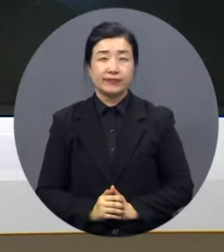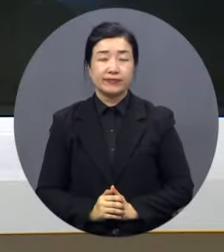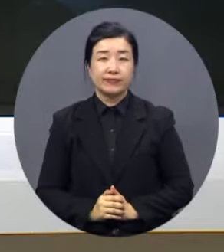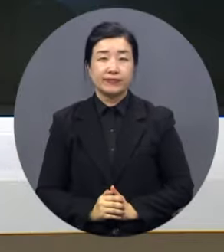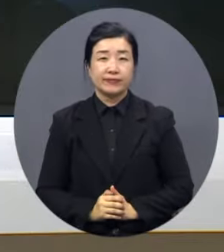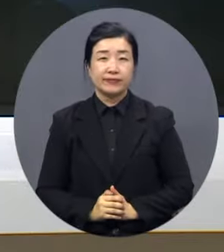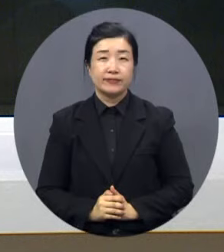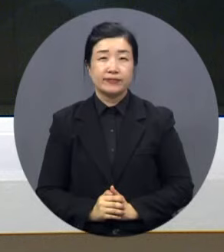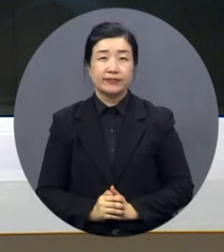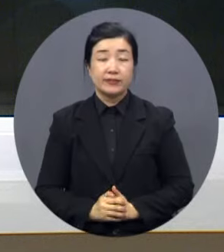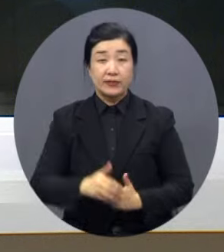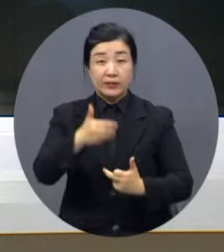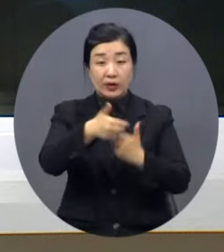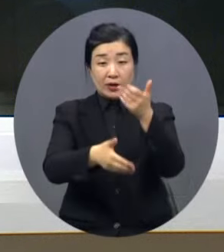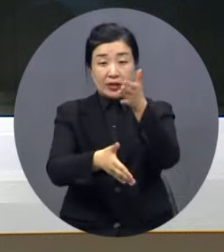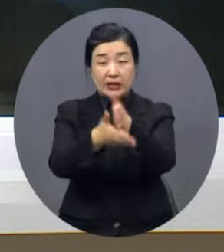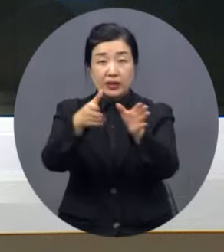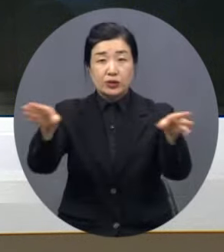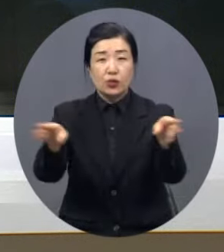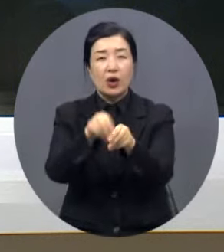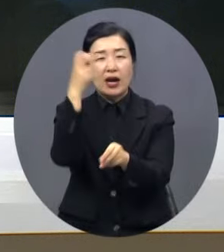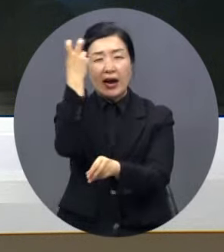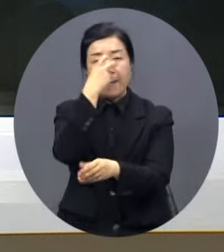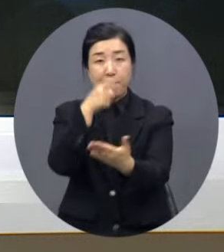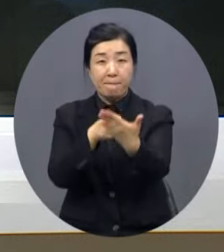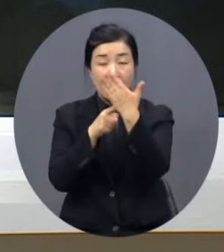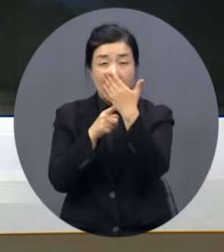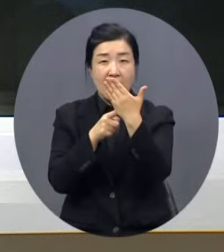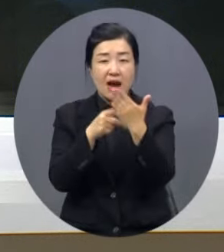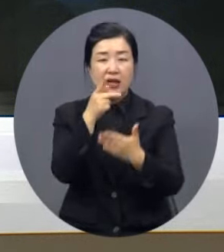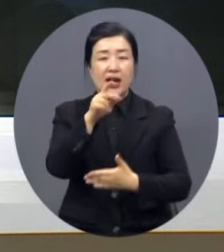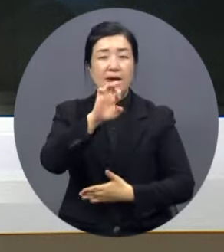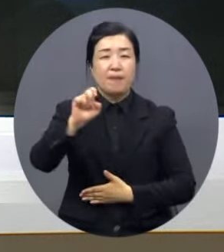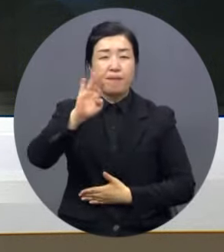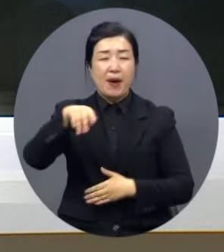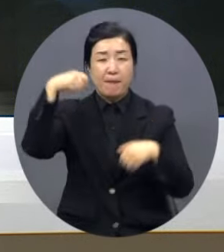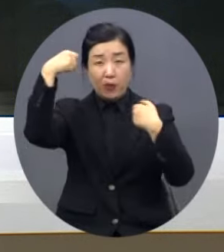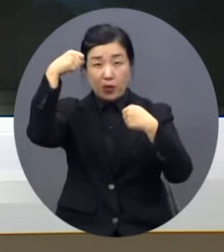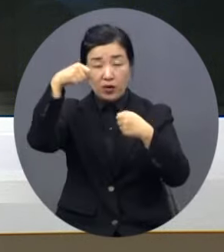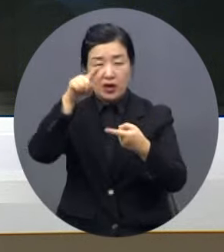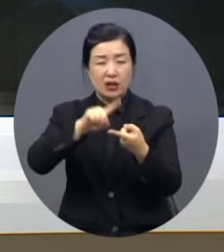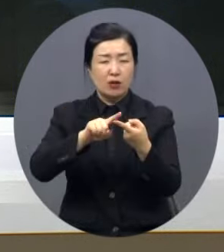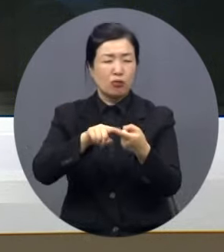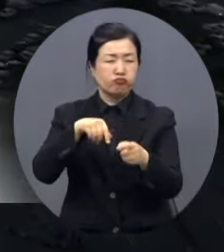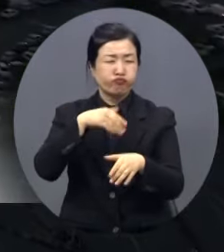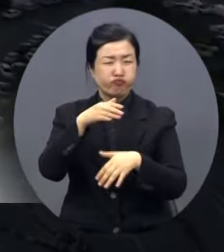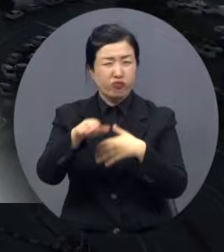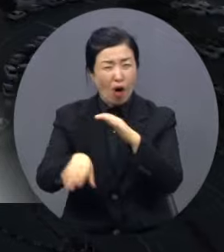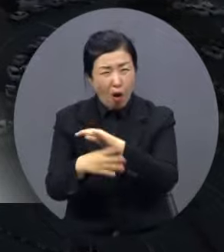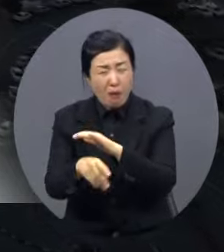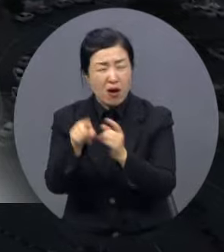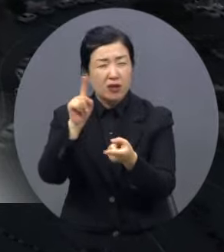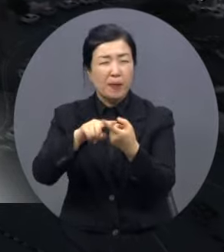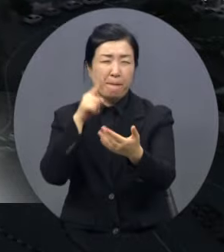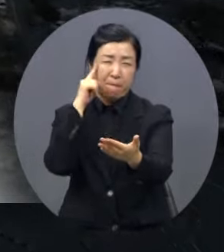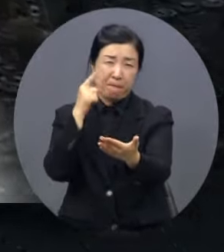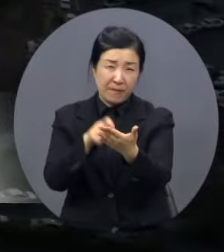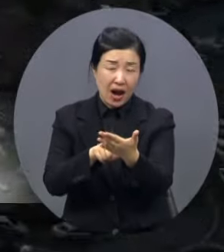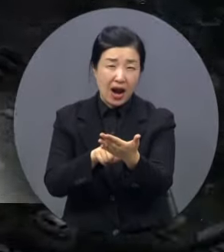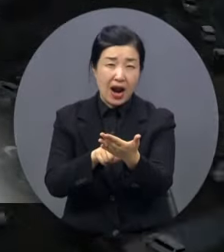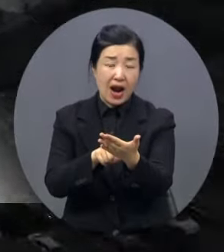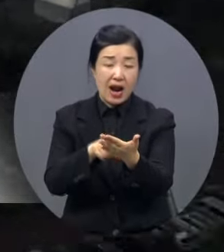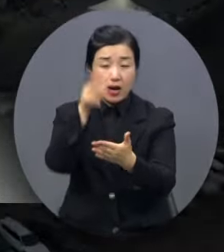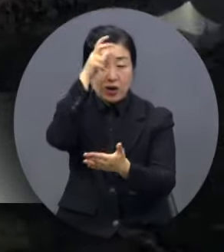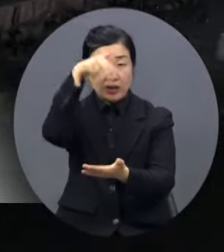당부했습니다 서기포 종합 감사로 드러난 케팝 콘서트 부실 운영에 대해 경찰이 수사에 착수했습니다 제주